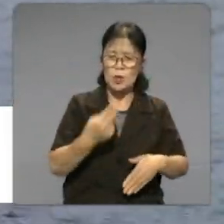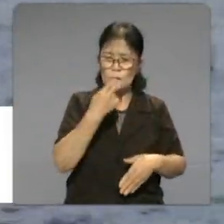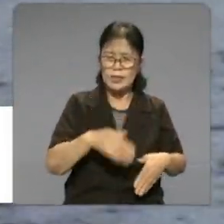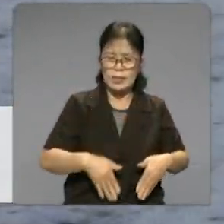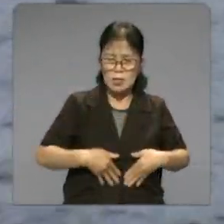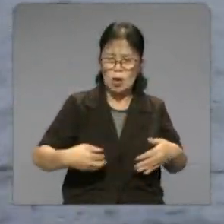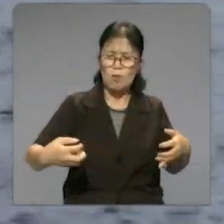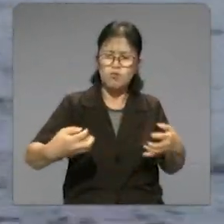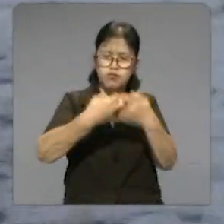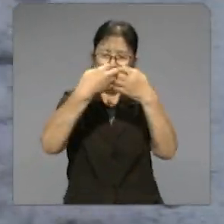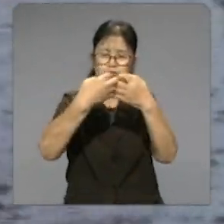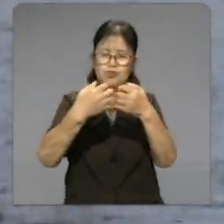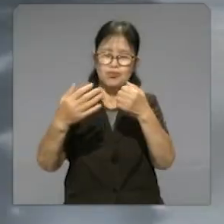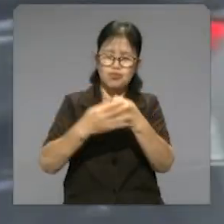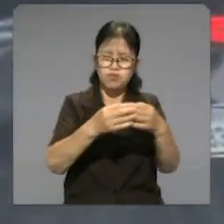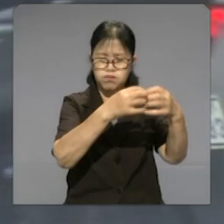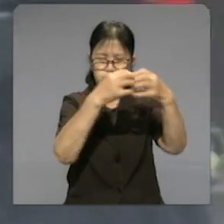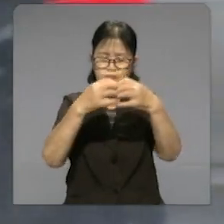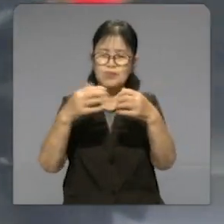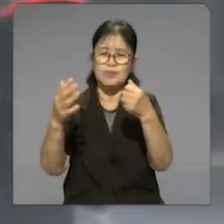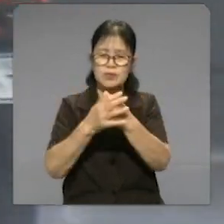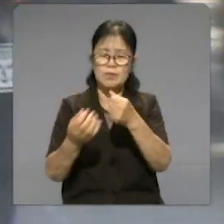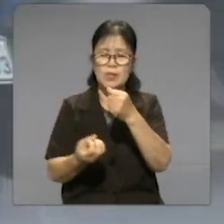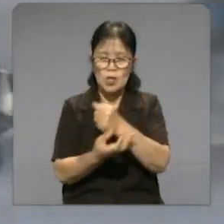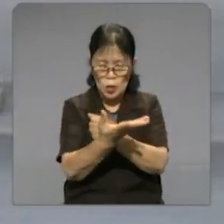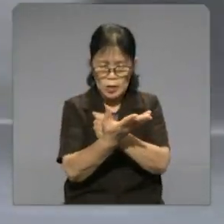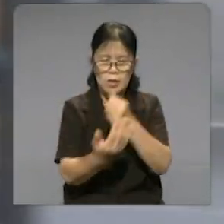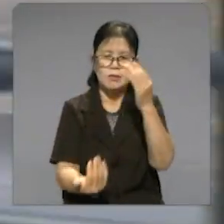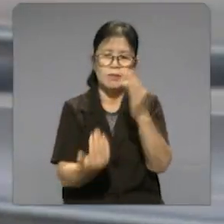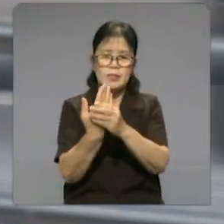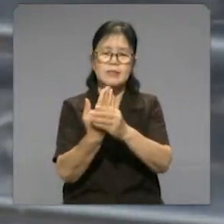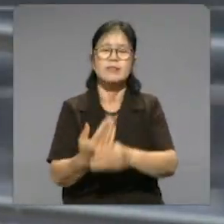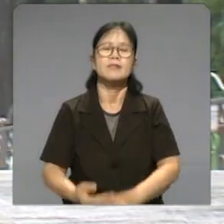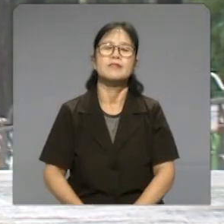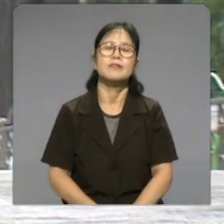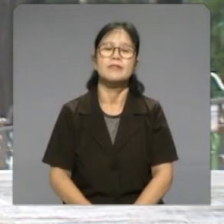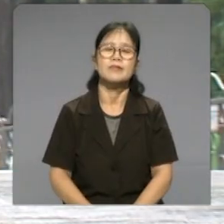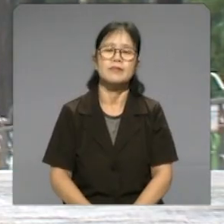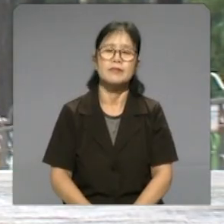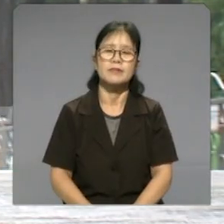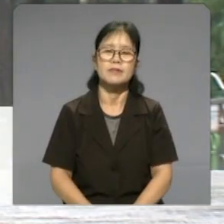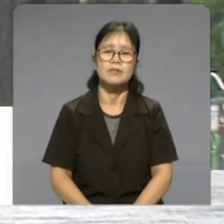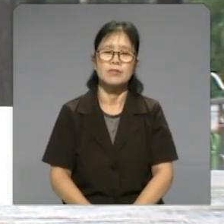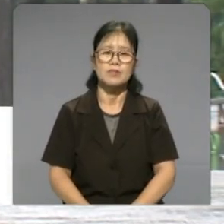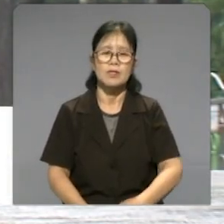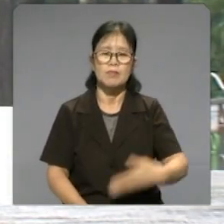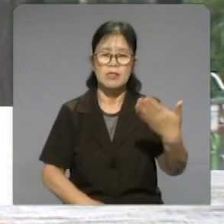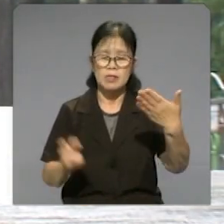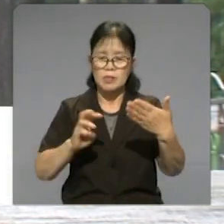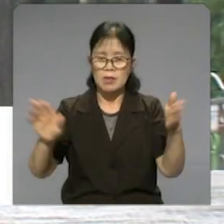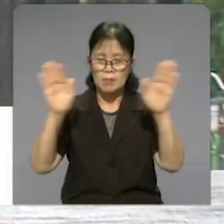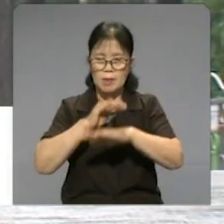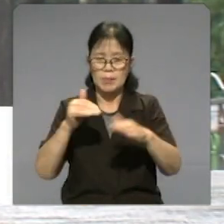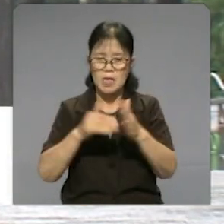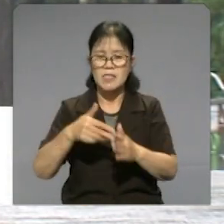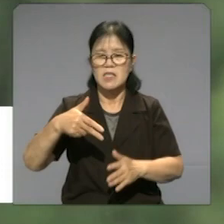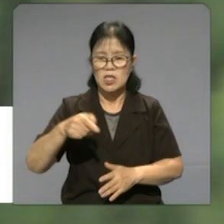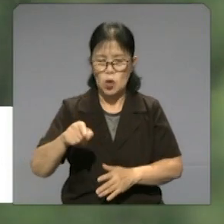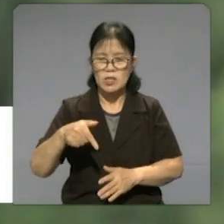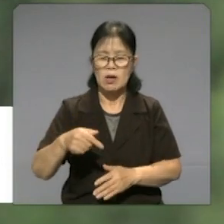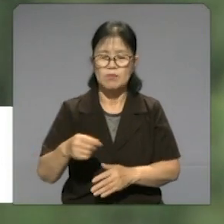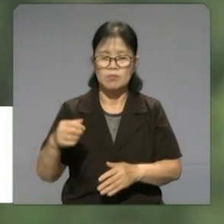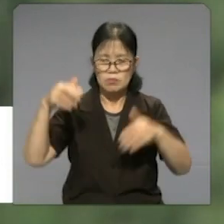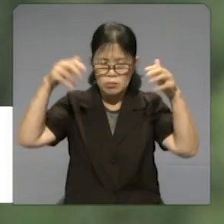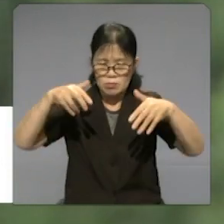부딪히며 형성된 정체전선이 영향을 주면서 발생된 겁니다. 30일 밤까지는 저기압의 영향으로 비가